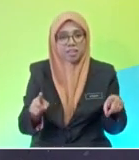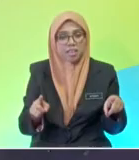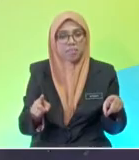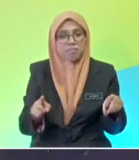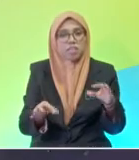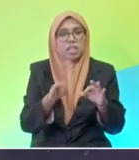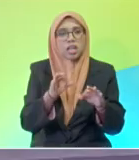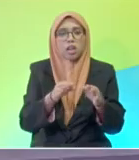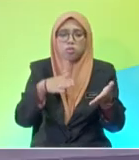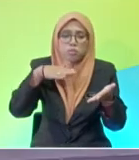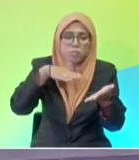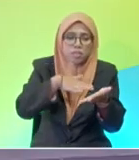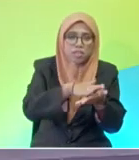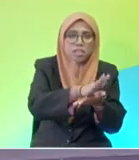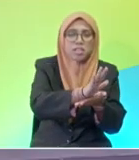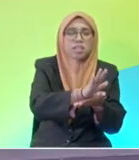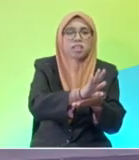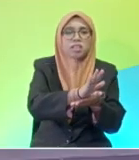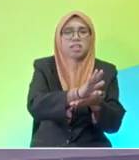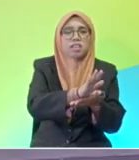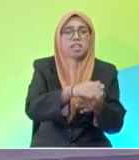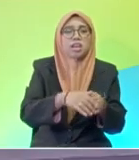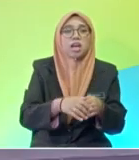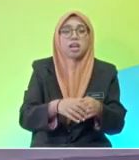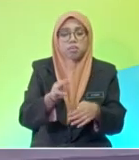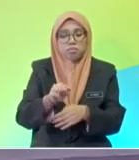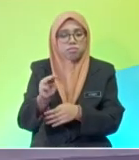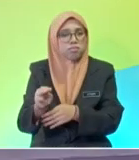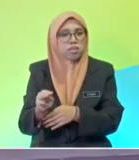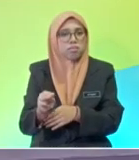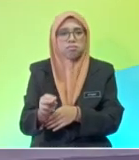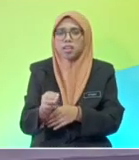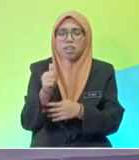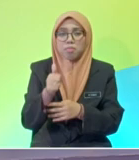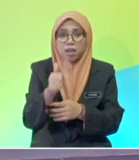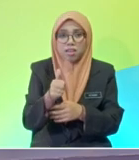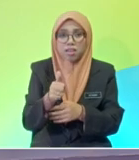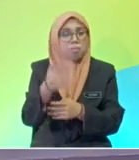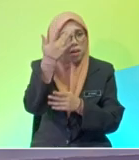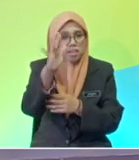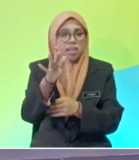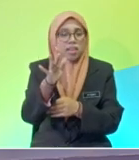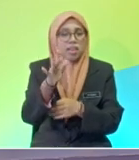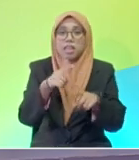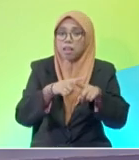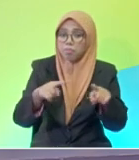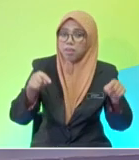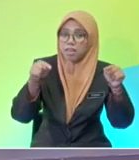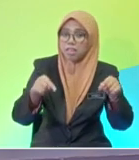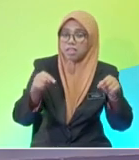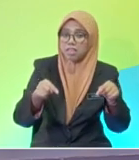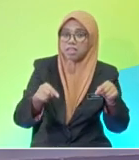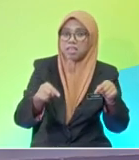cetak tuh maknanya memang anak murid memang hebat Wah dia pandai saya tahu tapi hari ini kita